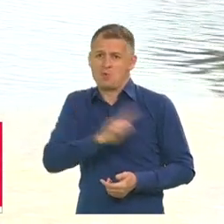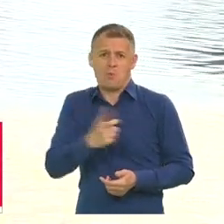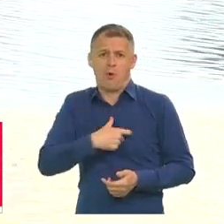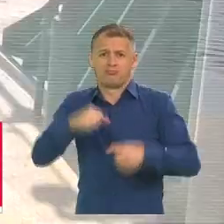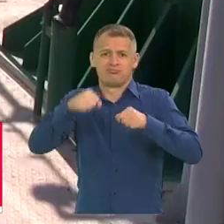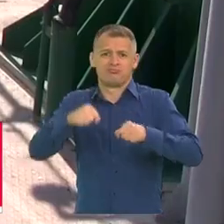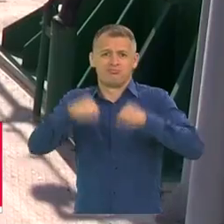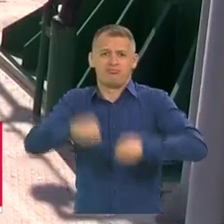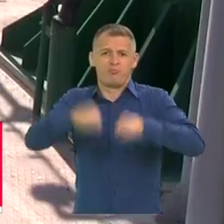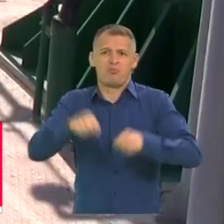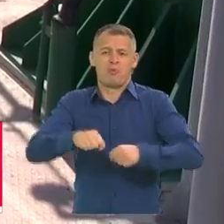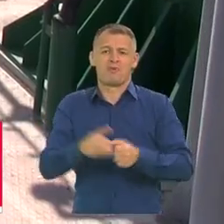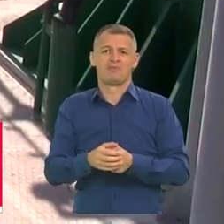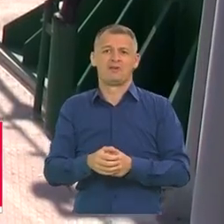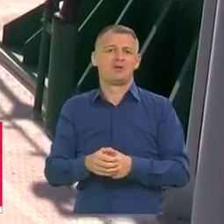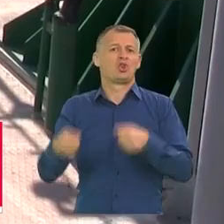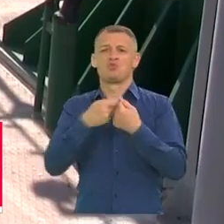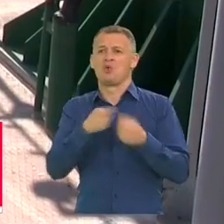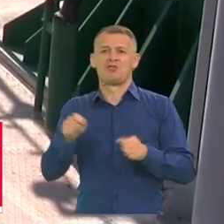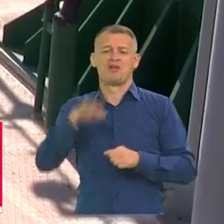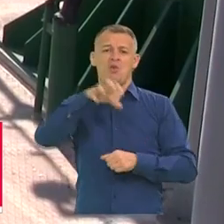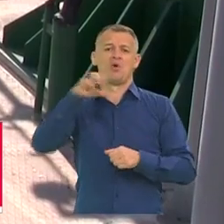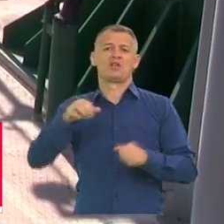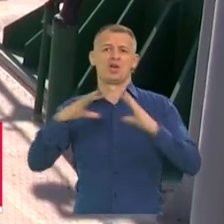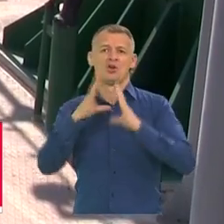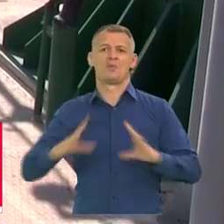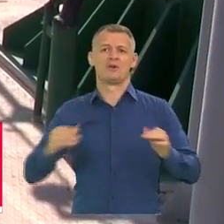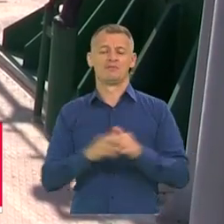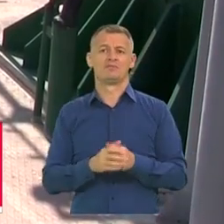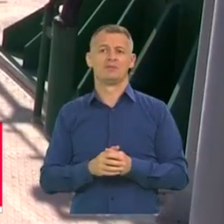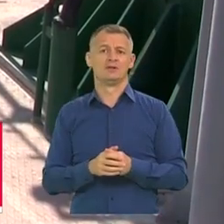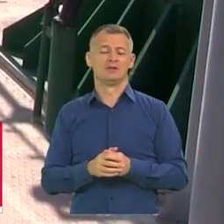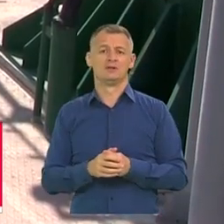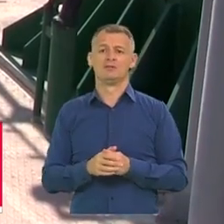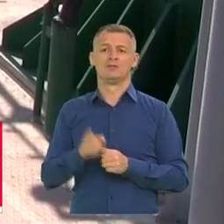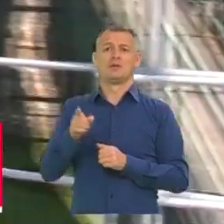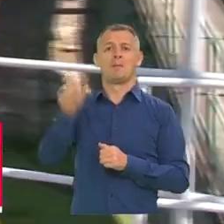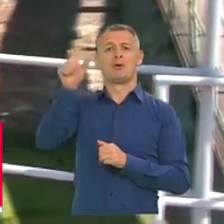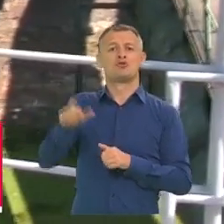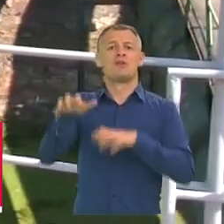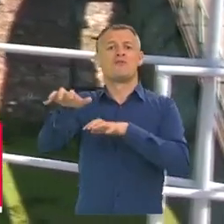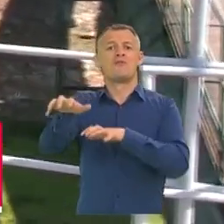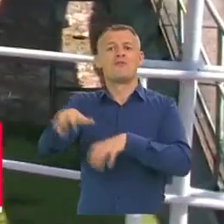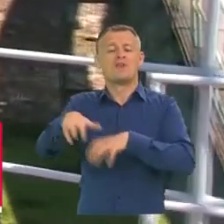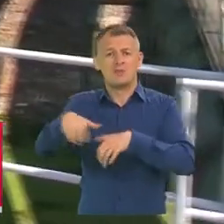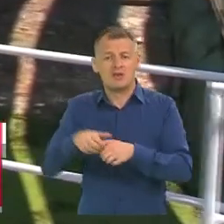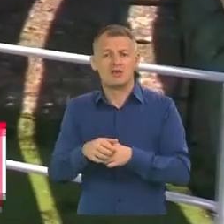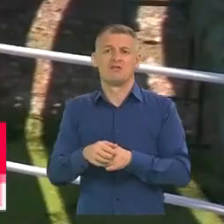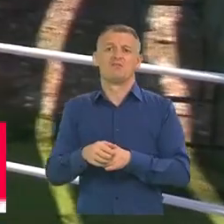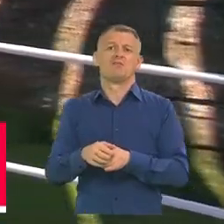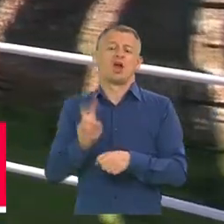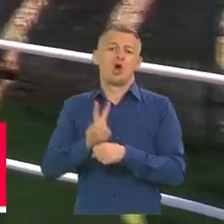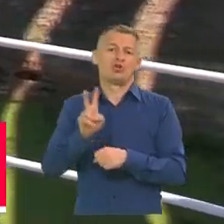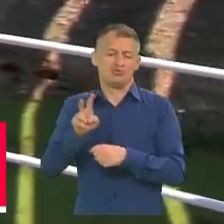noi. La Nedeia e peste tot în țară. O situație grea, fermierii cer apă, noi am face tot